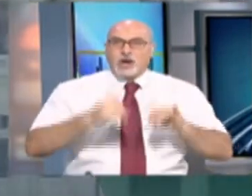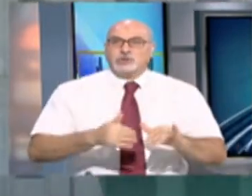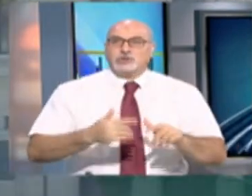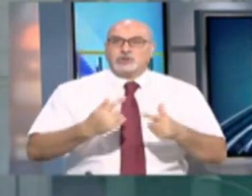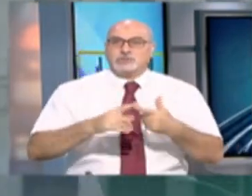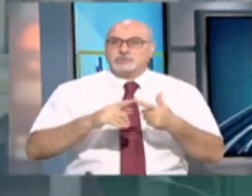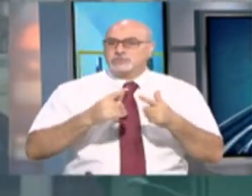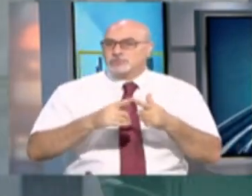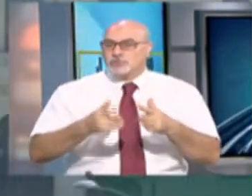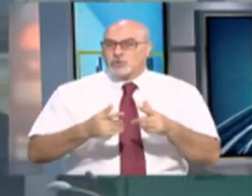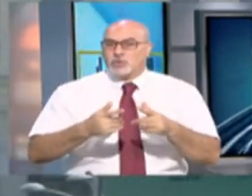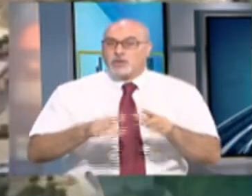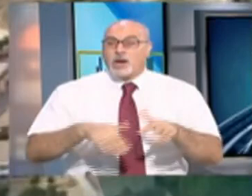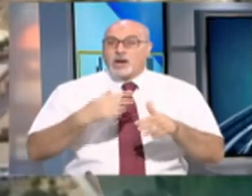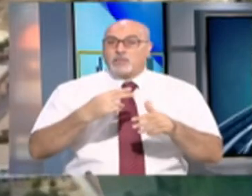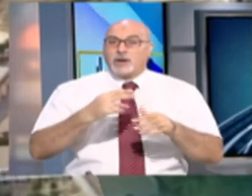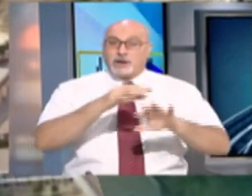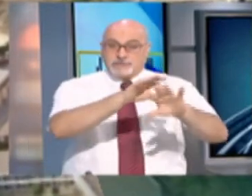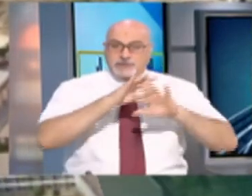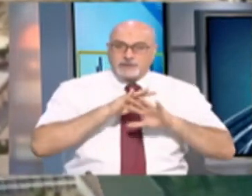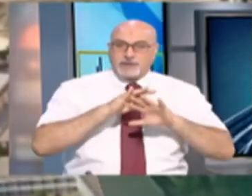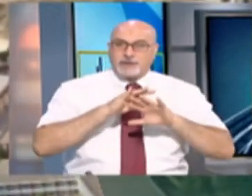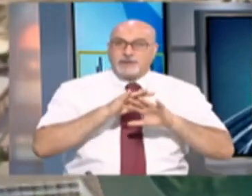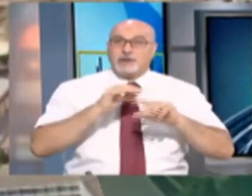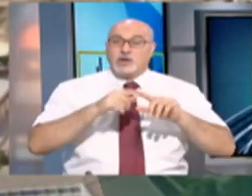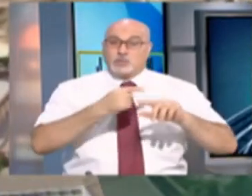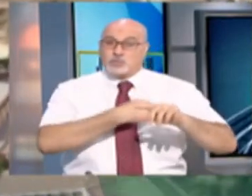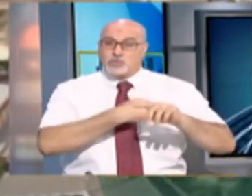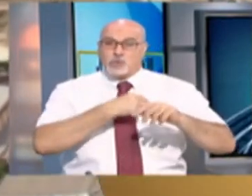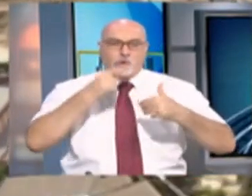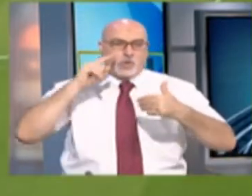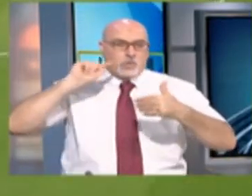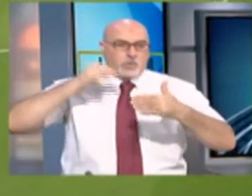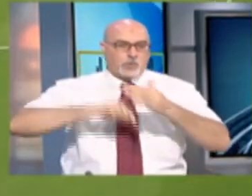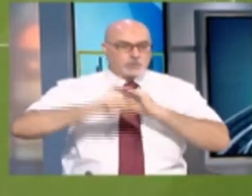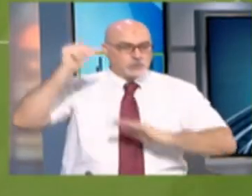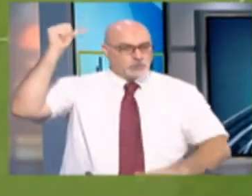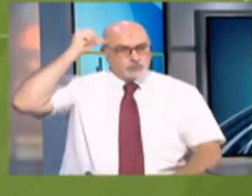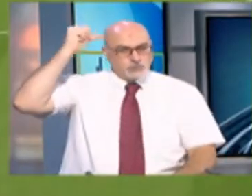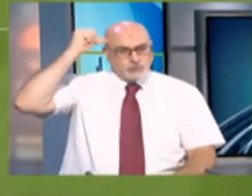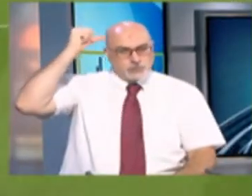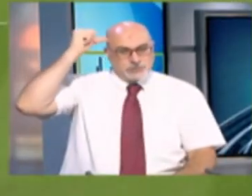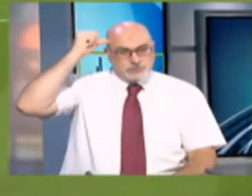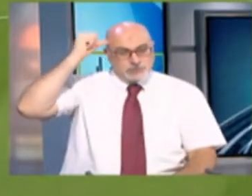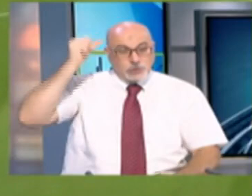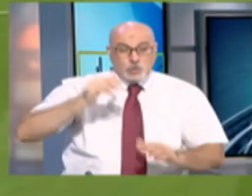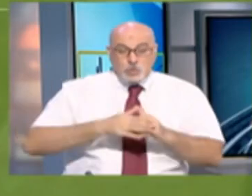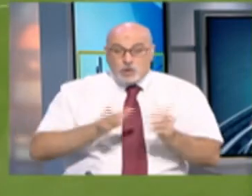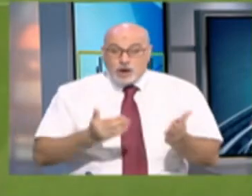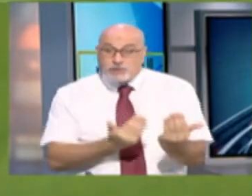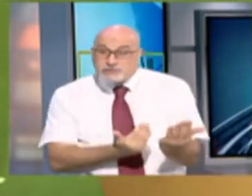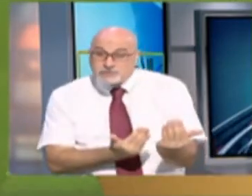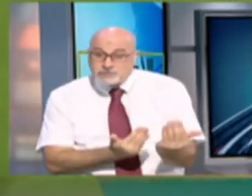سترددها ألسنة ضيوفها وتهيج بأعماقهم الذكريات ب بطبعة تفتح الشهية